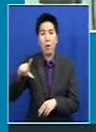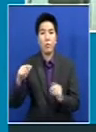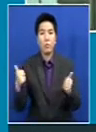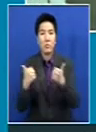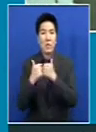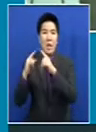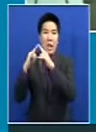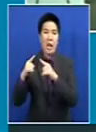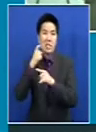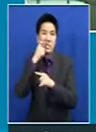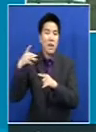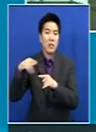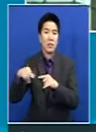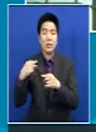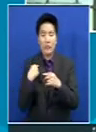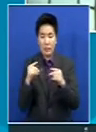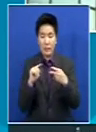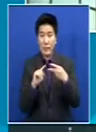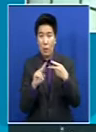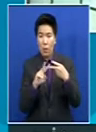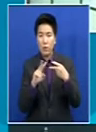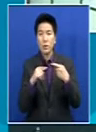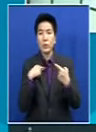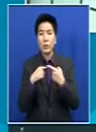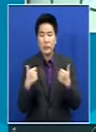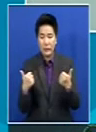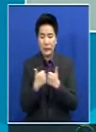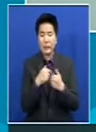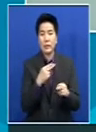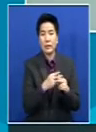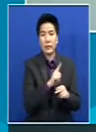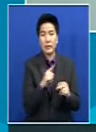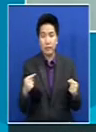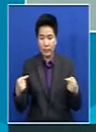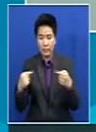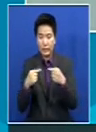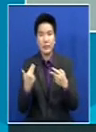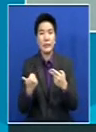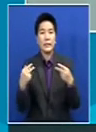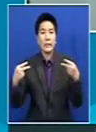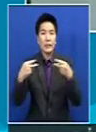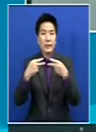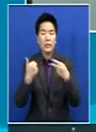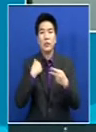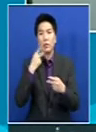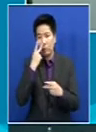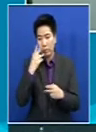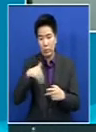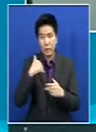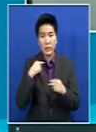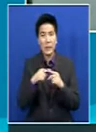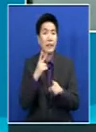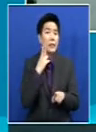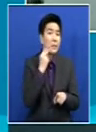มนักชกค่ายใหญ่และก็รองคู่เอกอย่างที่ผมเรียนไปเมื่อสักครู่นะครับพงศ์สิริปอสิริพงศ์เจอกับสี่มนุษย์สอสลินยาค้างคาวแดงหัว